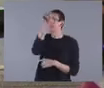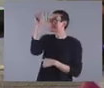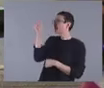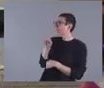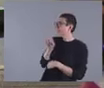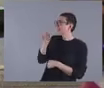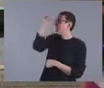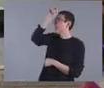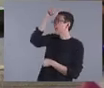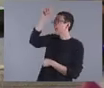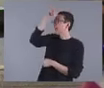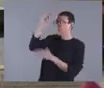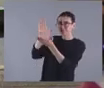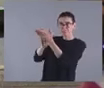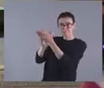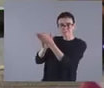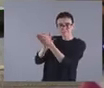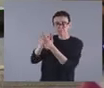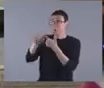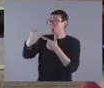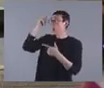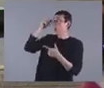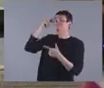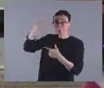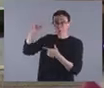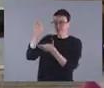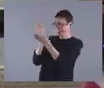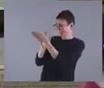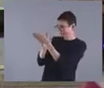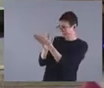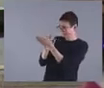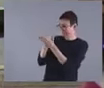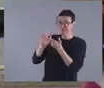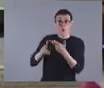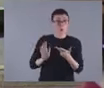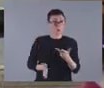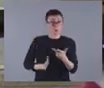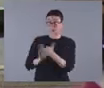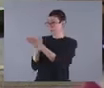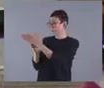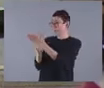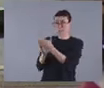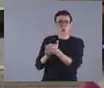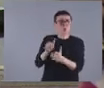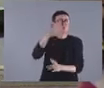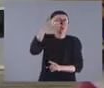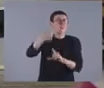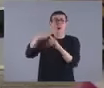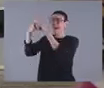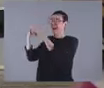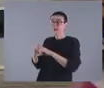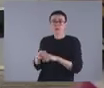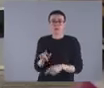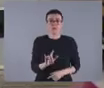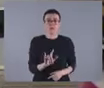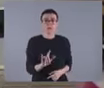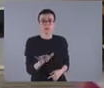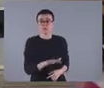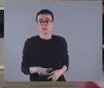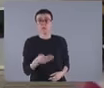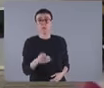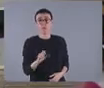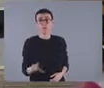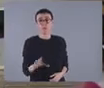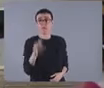Bordeaux quatre fois et notre métropole zéro fois pas de fatalisme de notre part